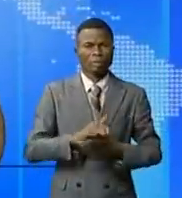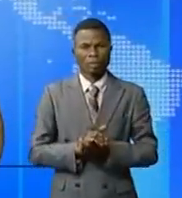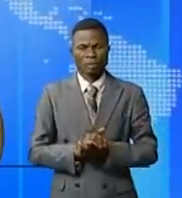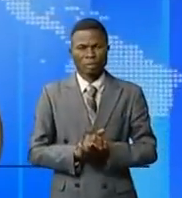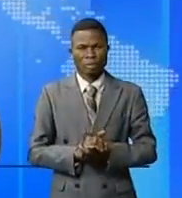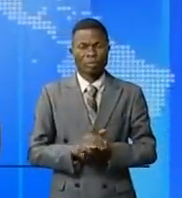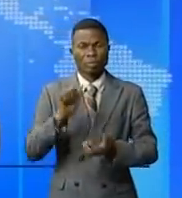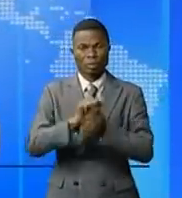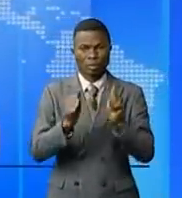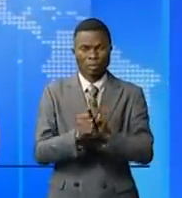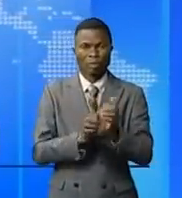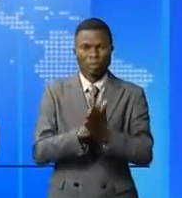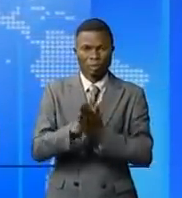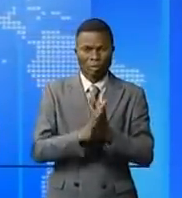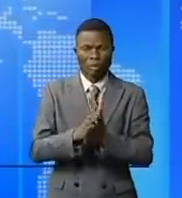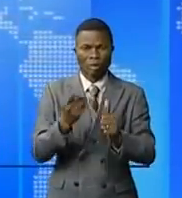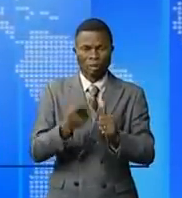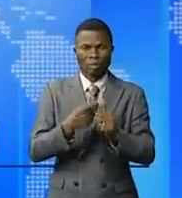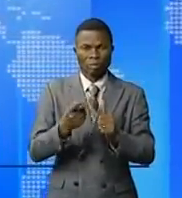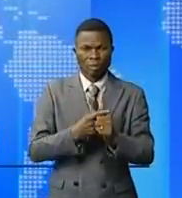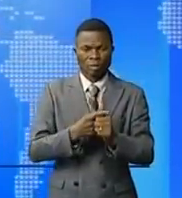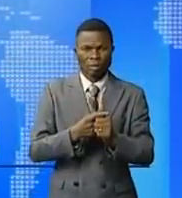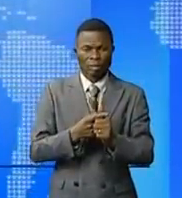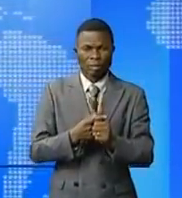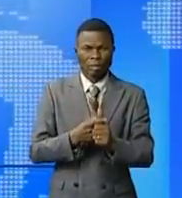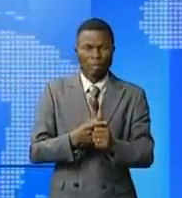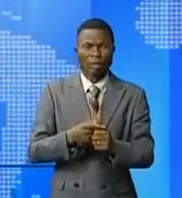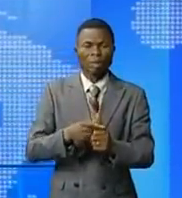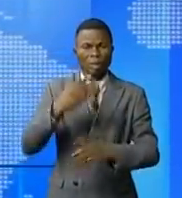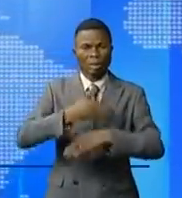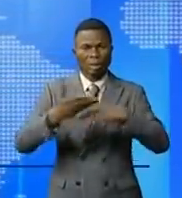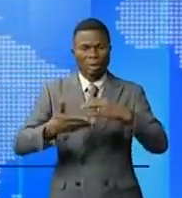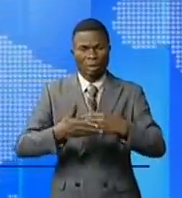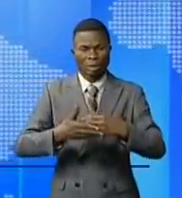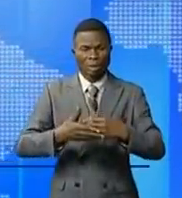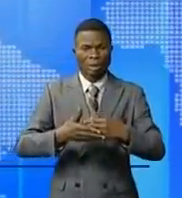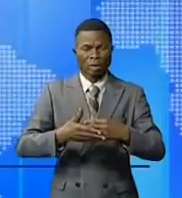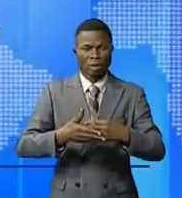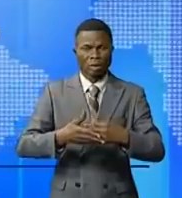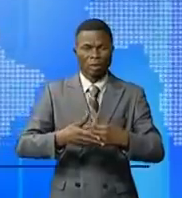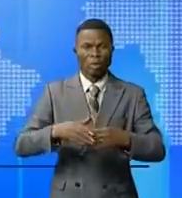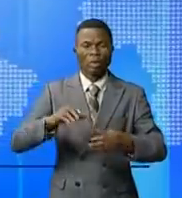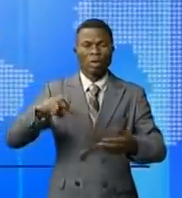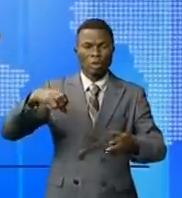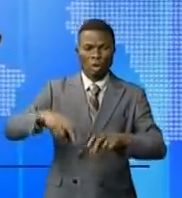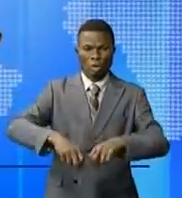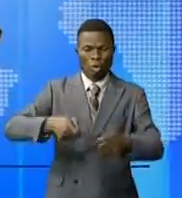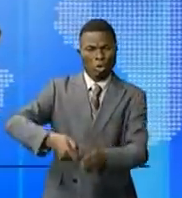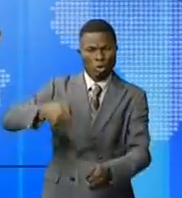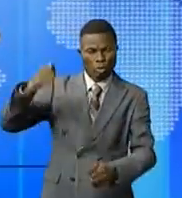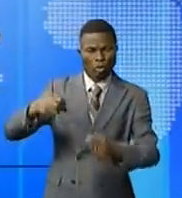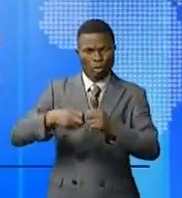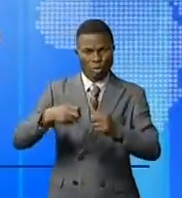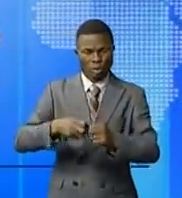Et puis cette question qui consiste à savoir comment parvenir à la réhabilitation de la centrale de Rusizi 2, eh bien,